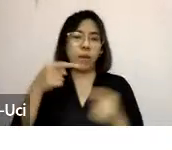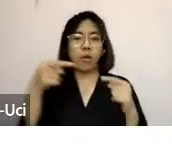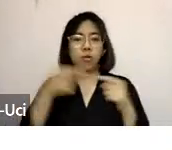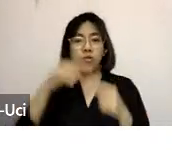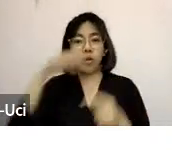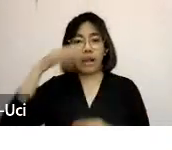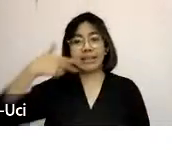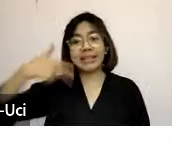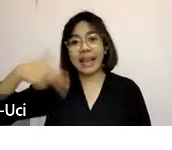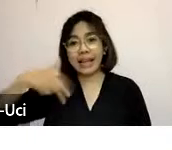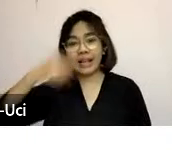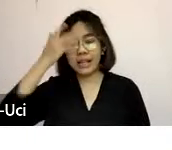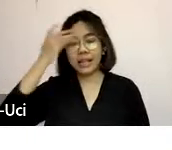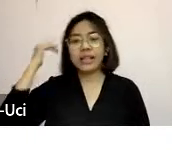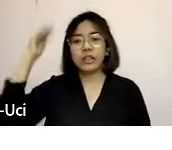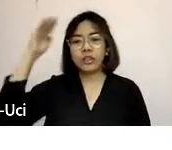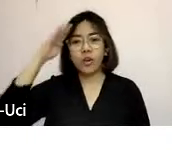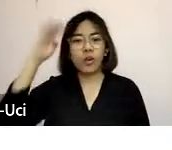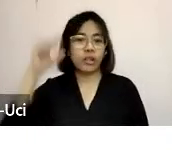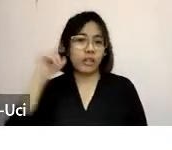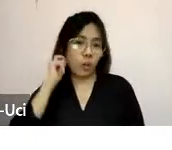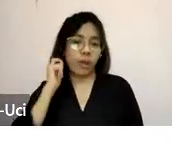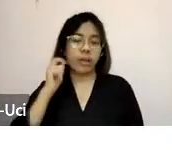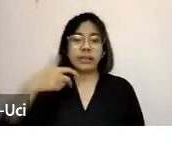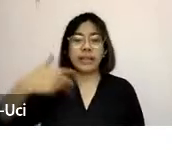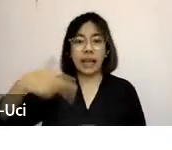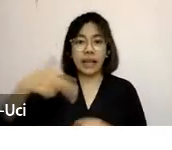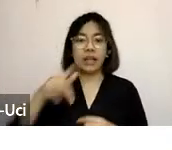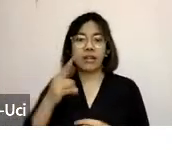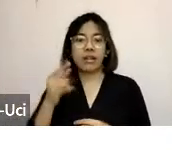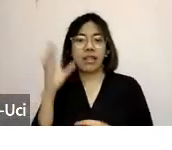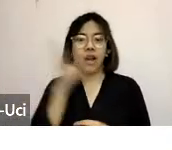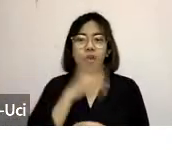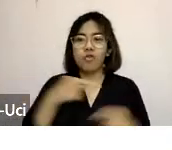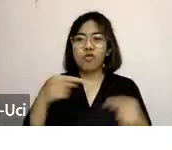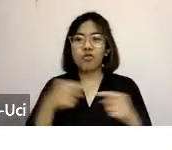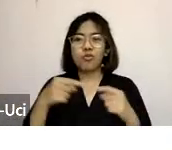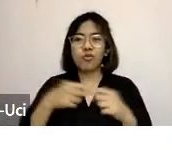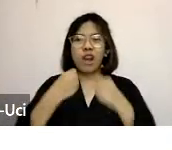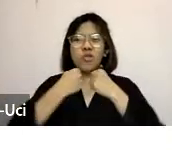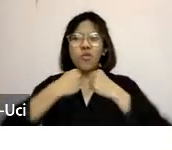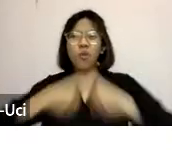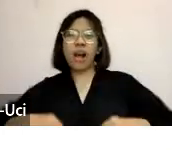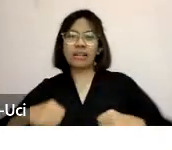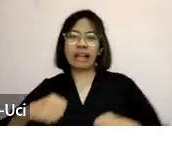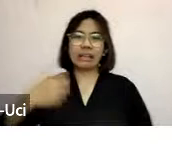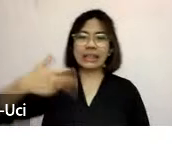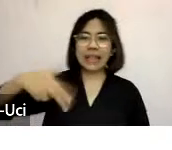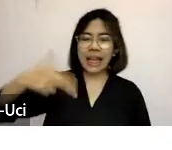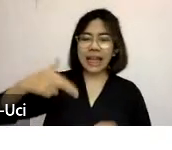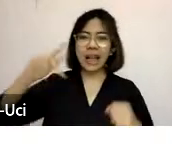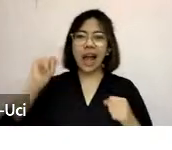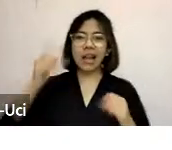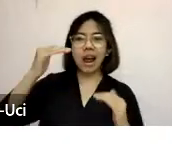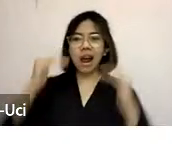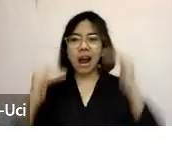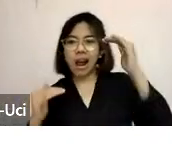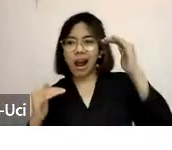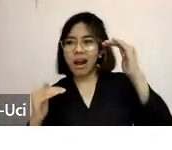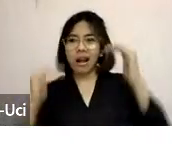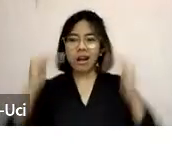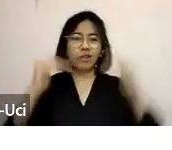contoh-contoh tentang relasi gender yang timpang yang memproduksi kata-kata untuk